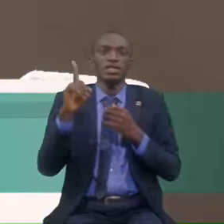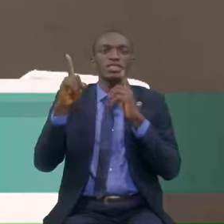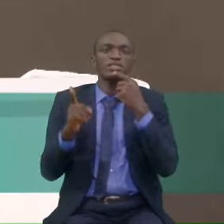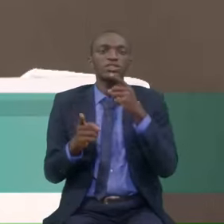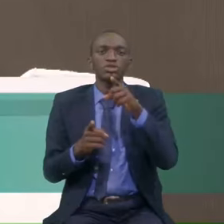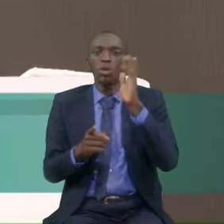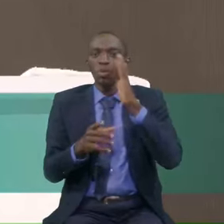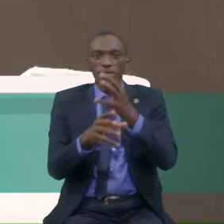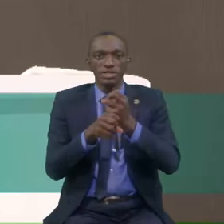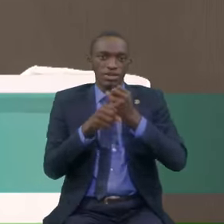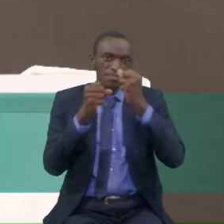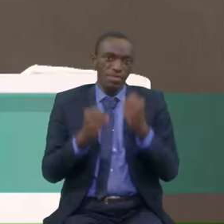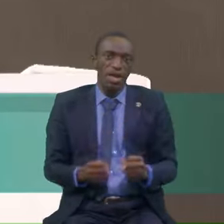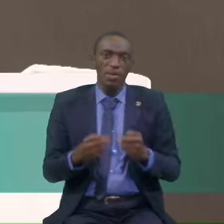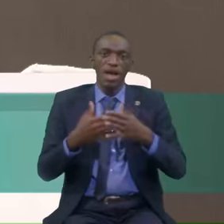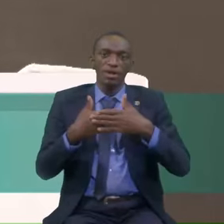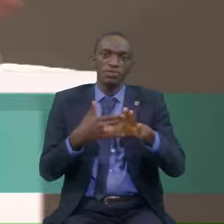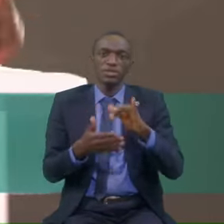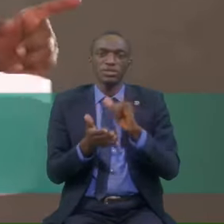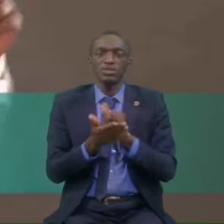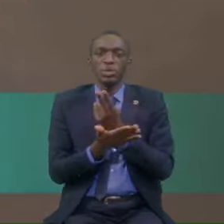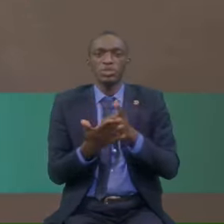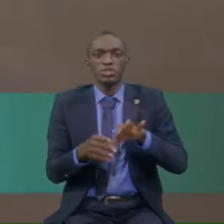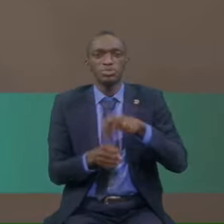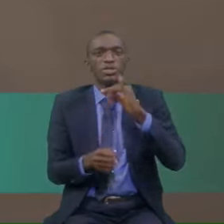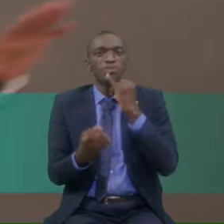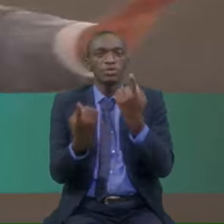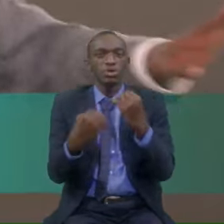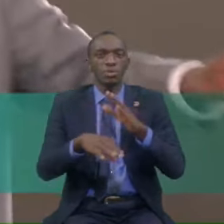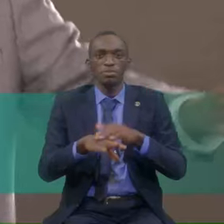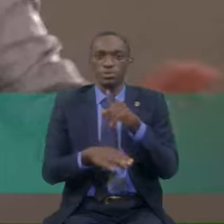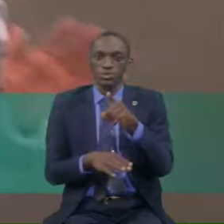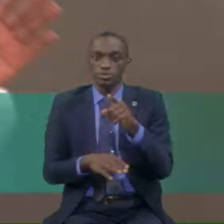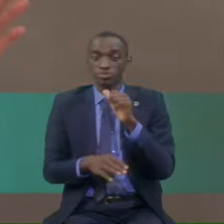le Saint-Esprit survenant sur vous.